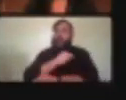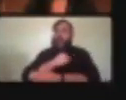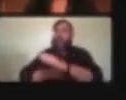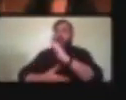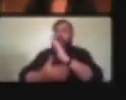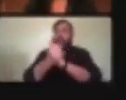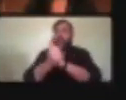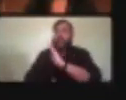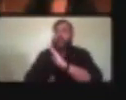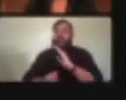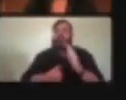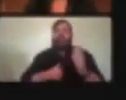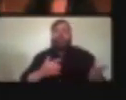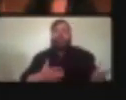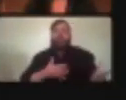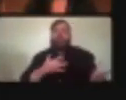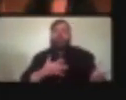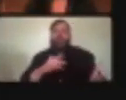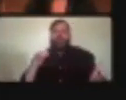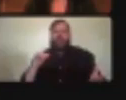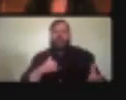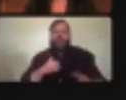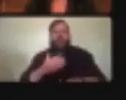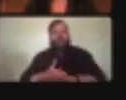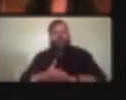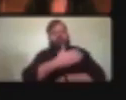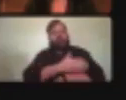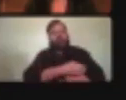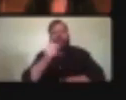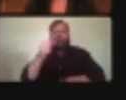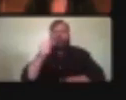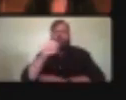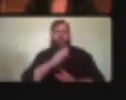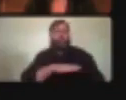Mimi huja hapa ili niweze kuboresha